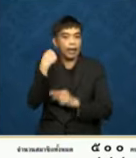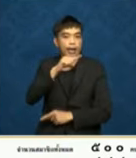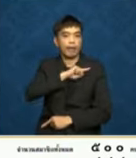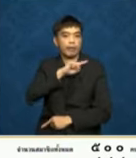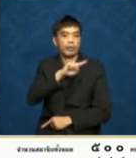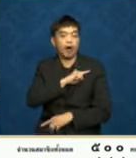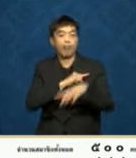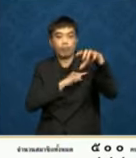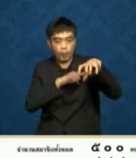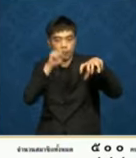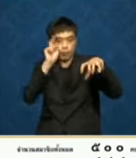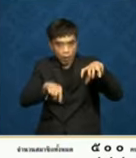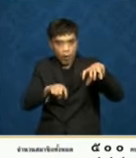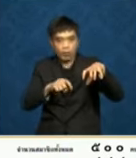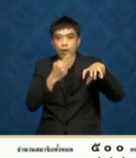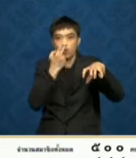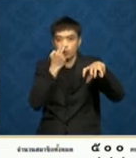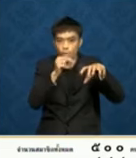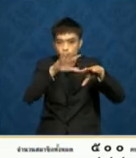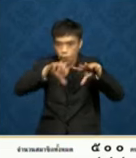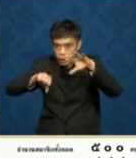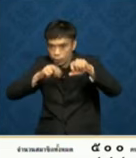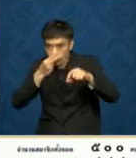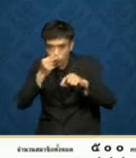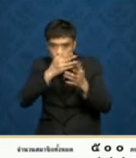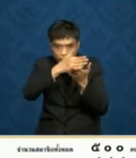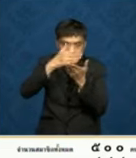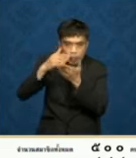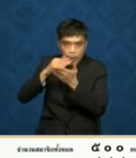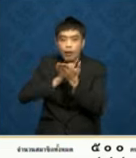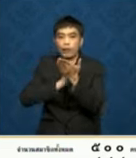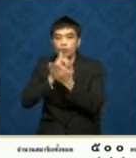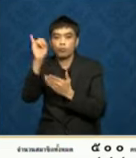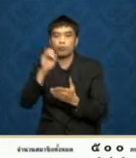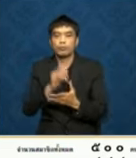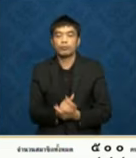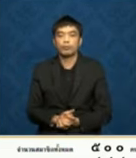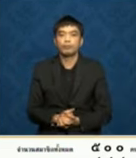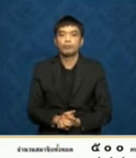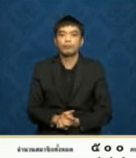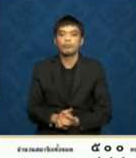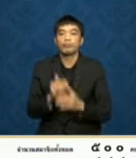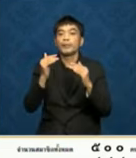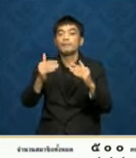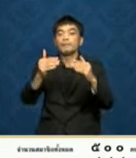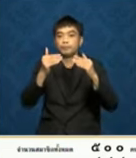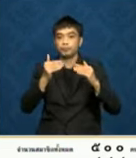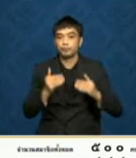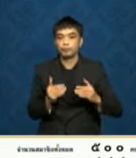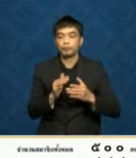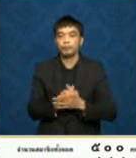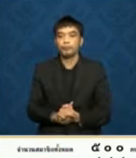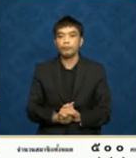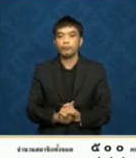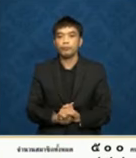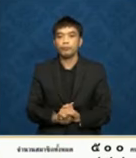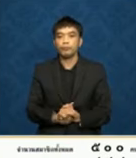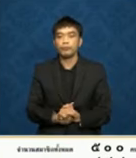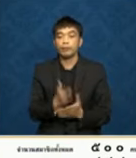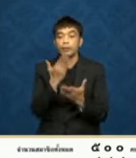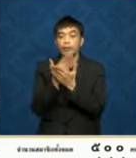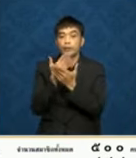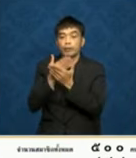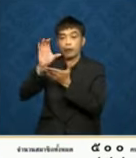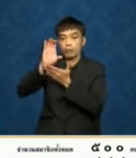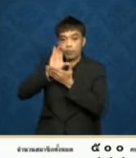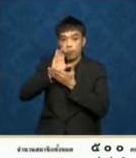เริงแย่กระดูกกครับแลไปทำงานสัที มาทหวข้อต่ไปคทประทานคือการใช้งบประ